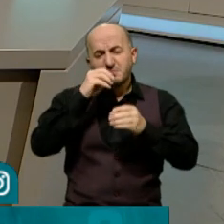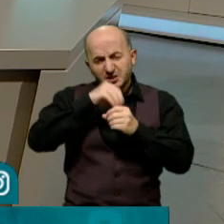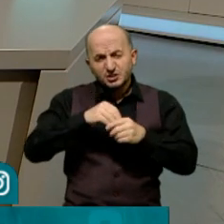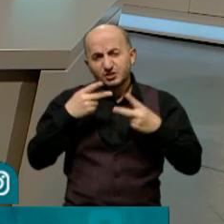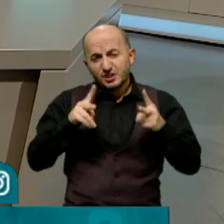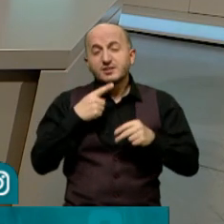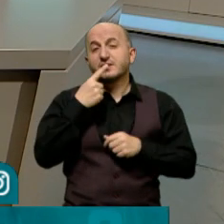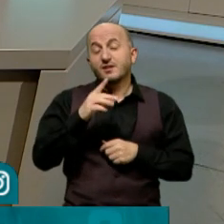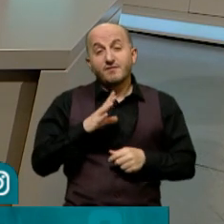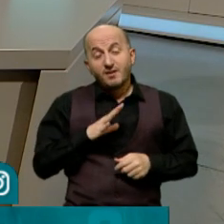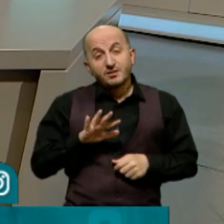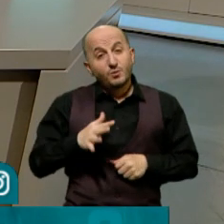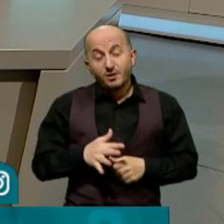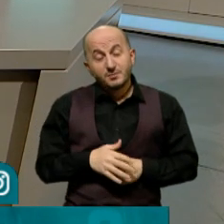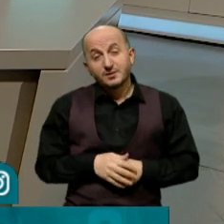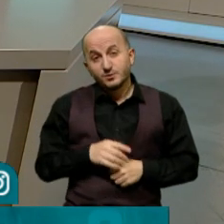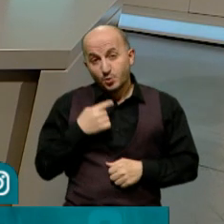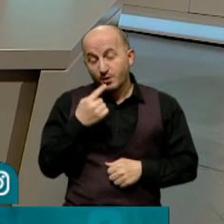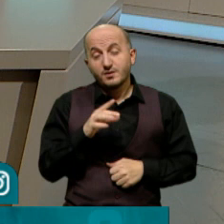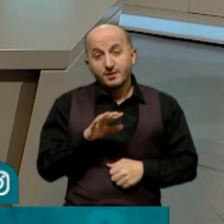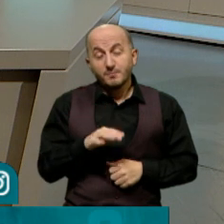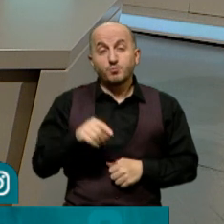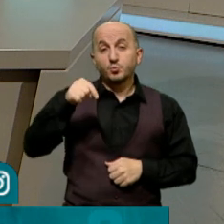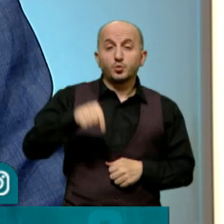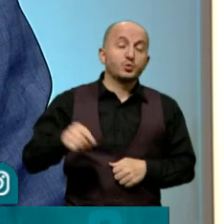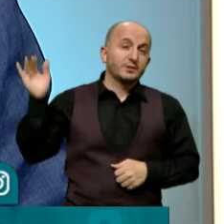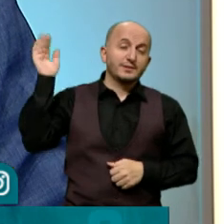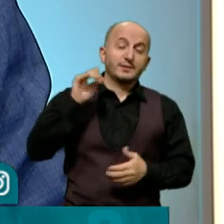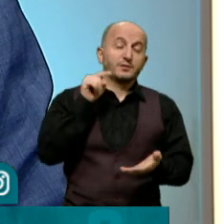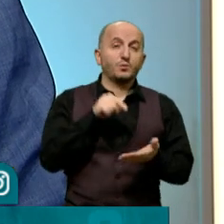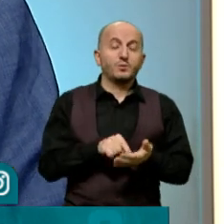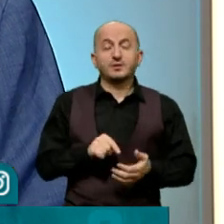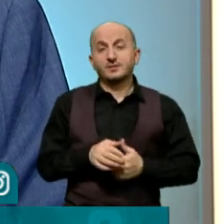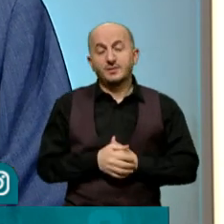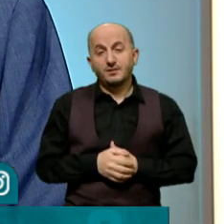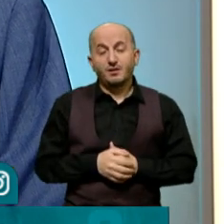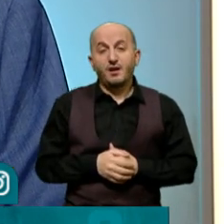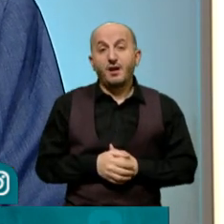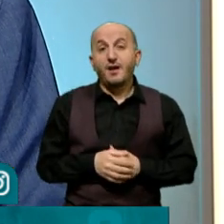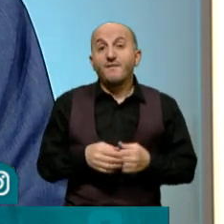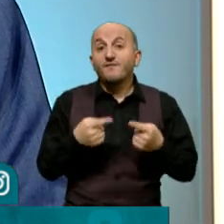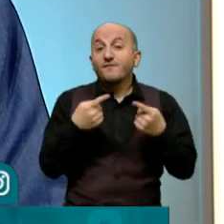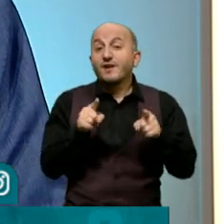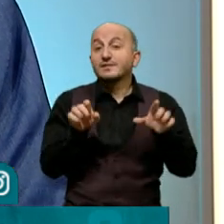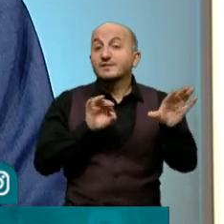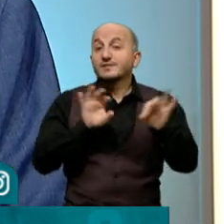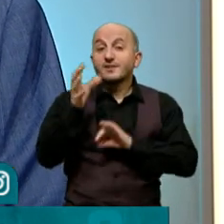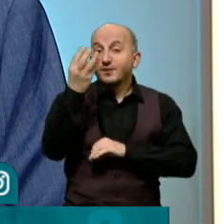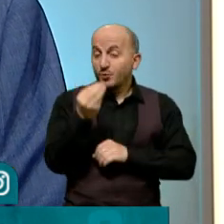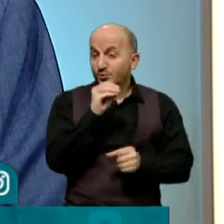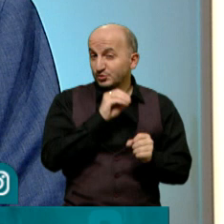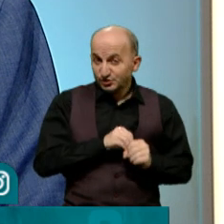vardır. Olabilir böyle söyleyenler ama bugün gelinen nokta itibariyle alternatifler de söz konusu olduğu